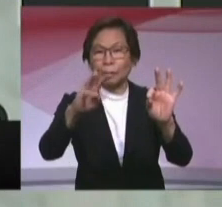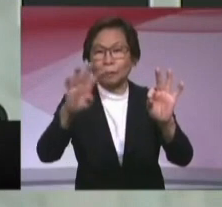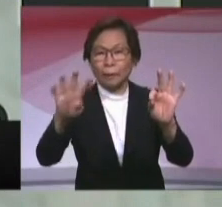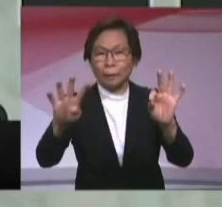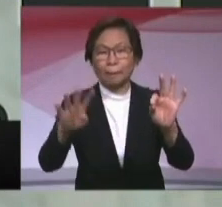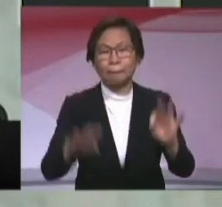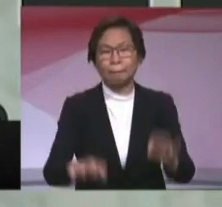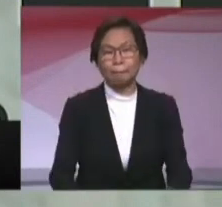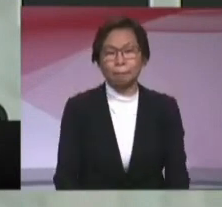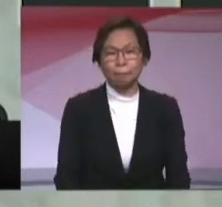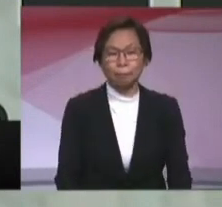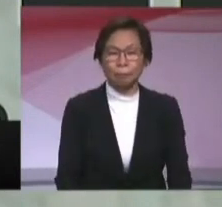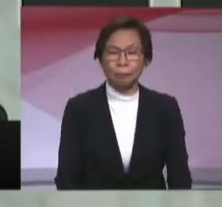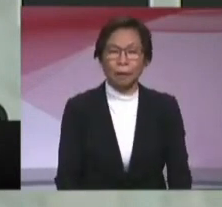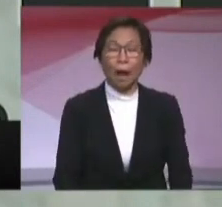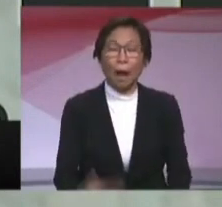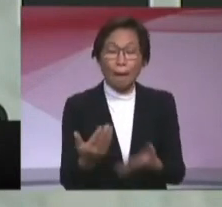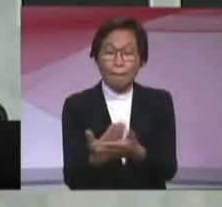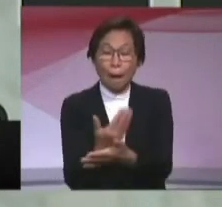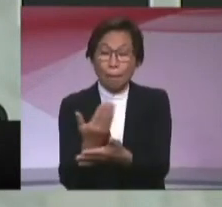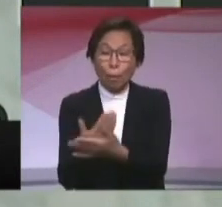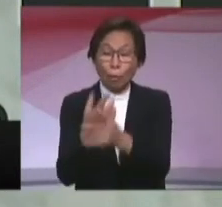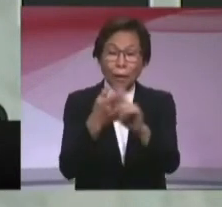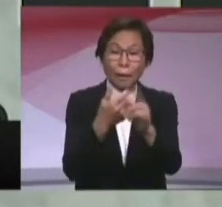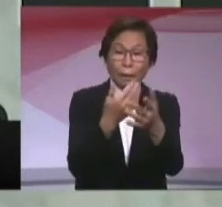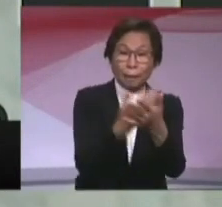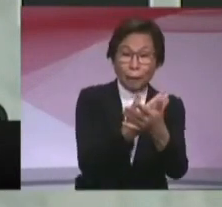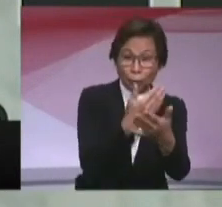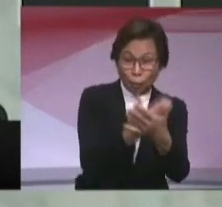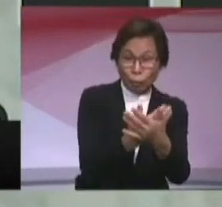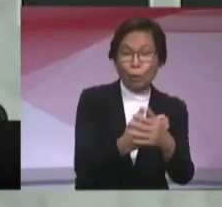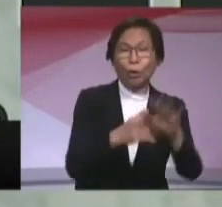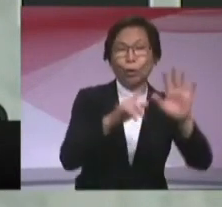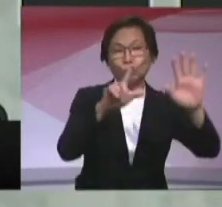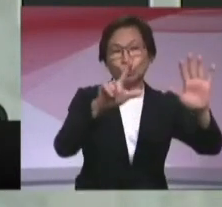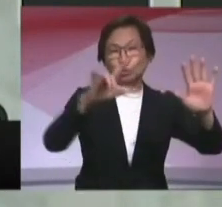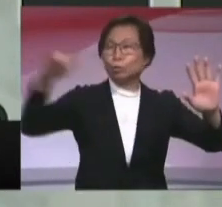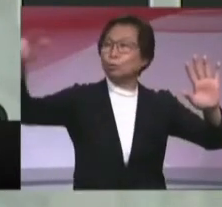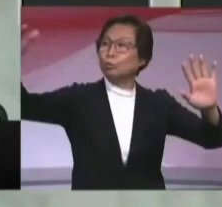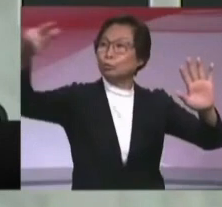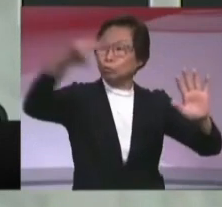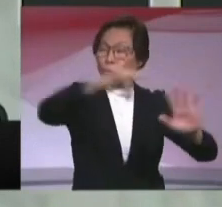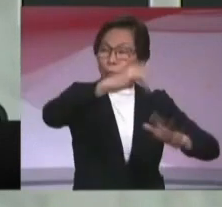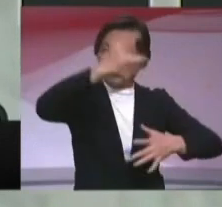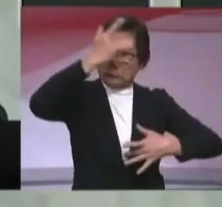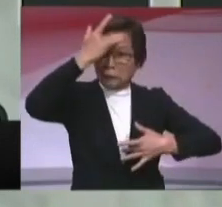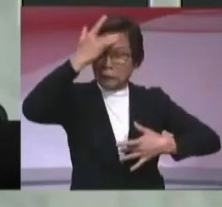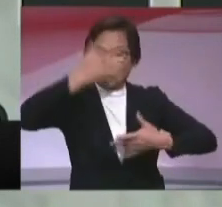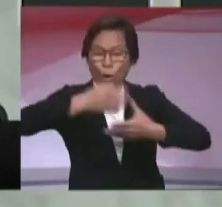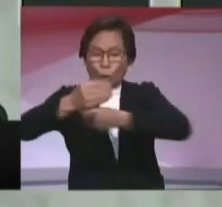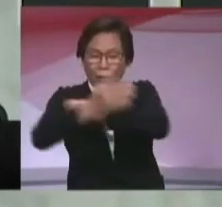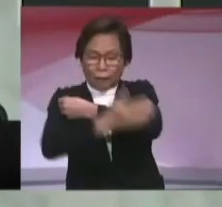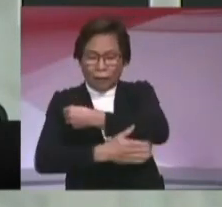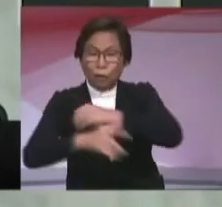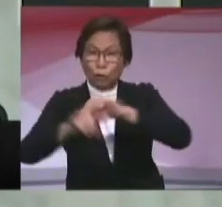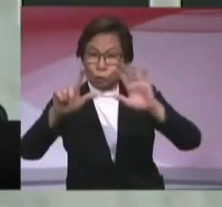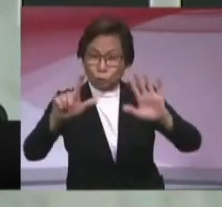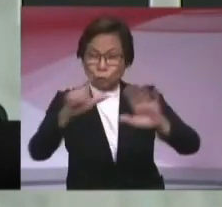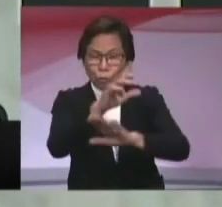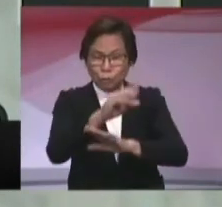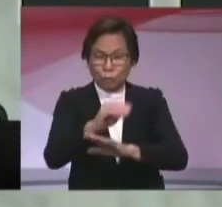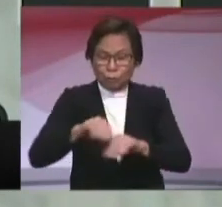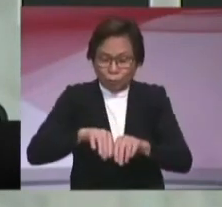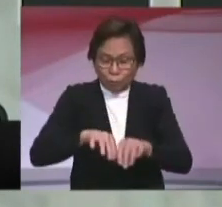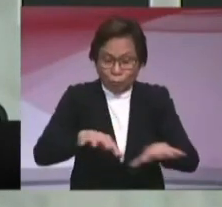39,464 kes. Daripada jumlah kes baru berkenaan, terdapat 7 kes import yang mendapat jangkitan dari luar negara.